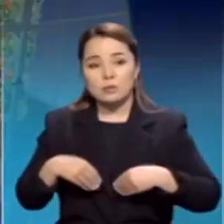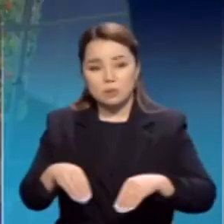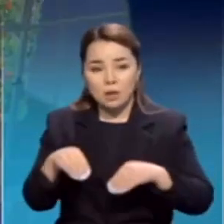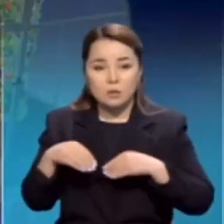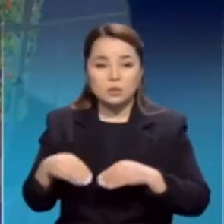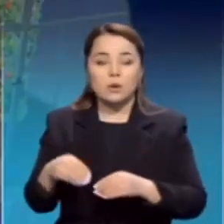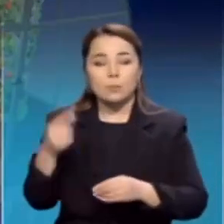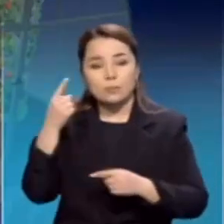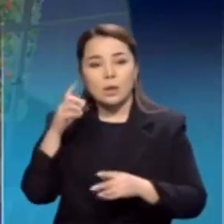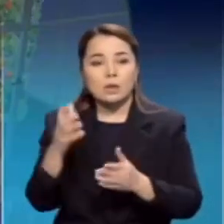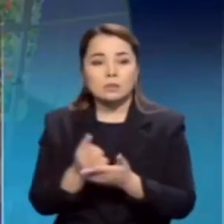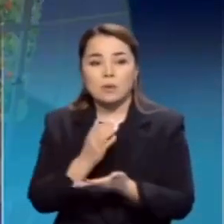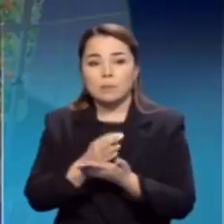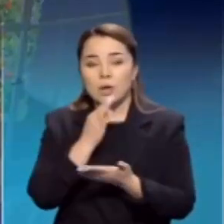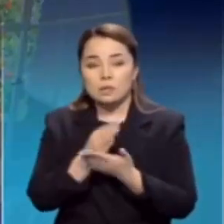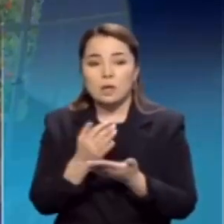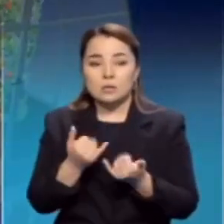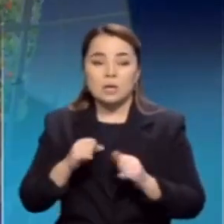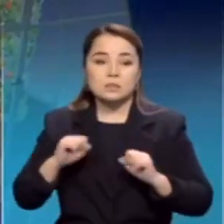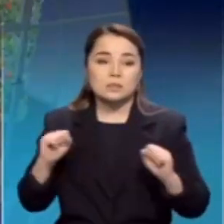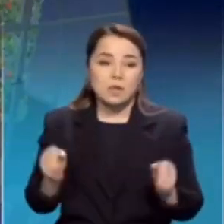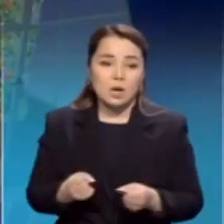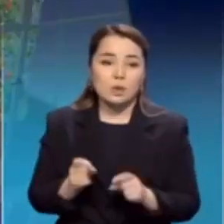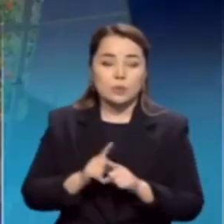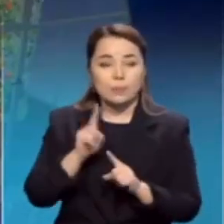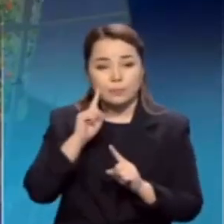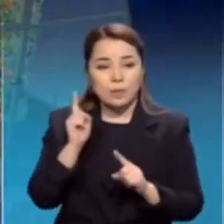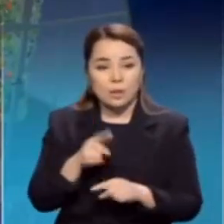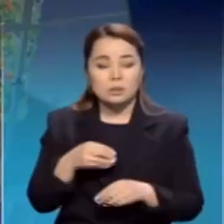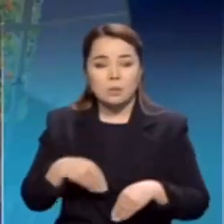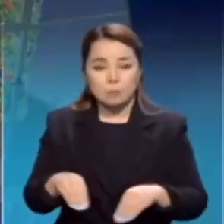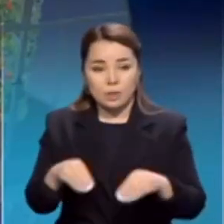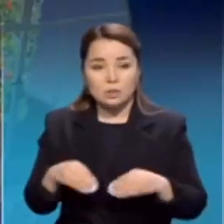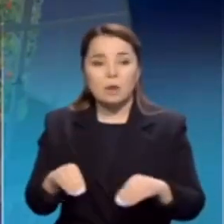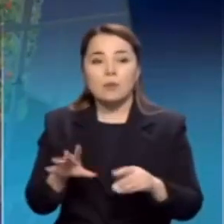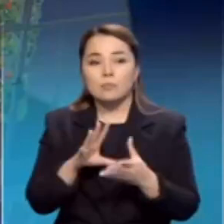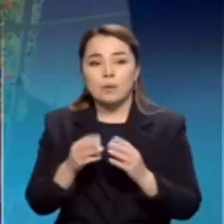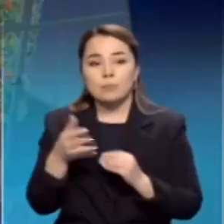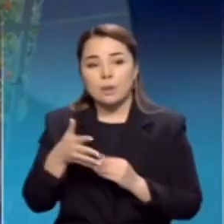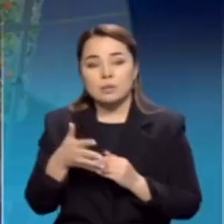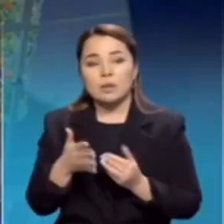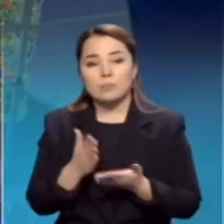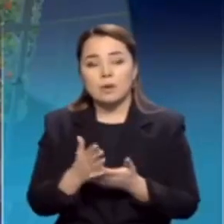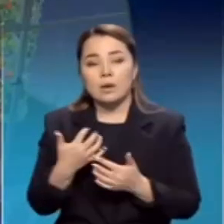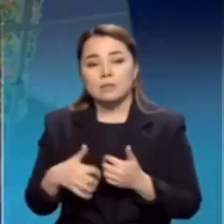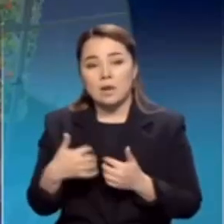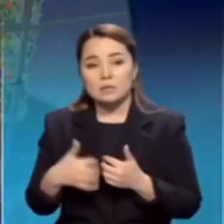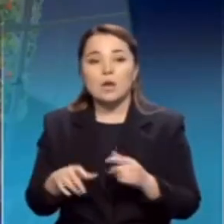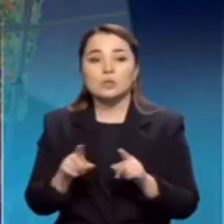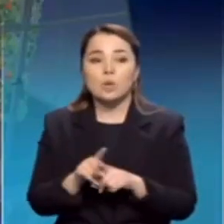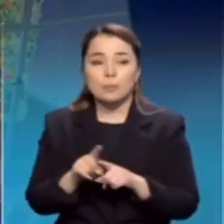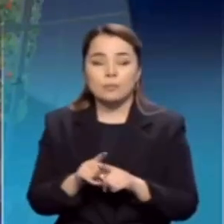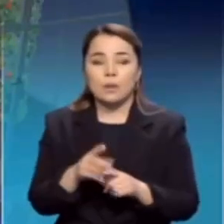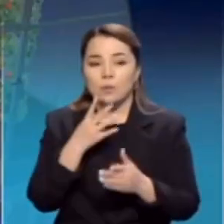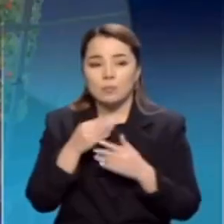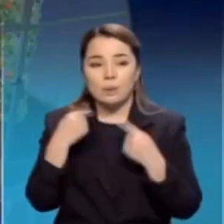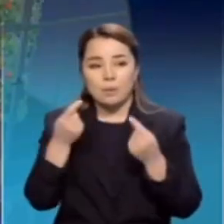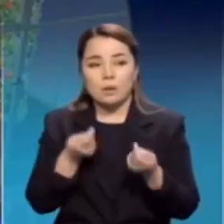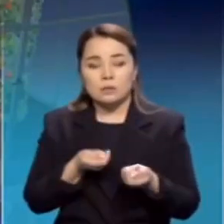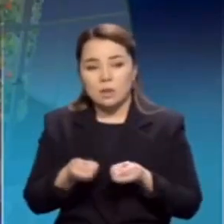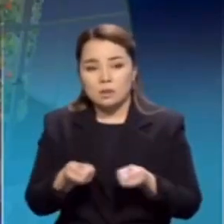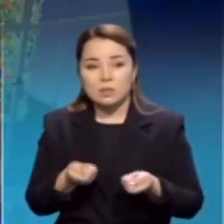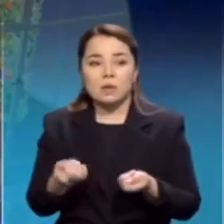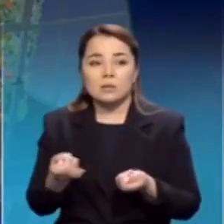әдісін ойлап тапқан. Биыл қыс ызғарлы болса да бағбан 5000 түп салат жапырағы мен арпадан мал азығын өсіріп отыр.